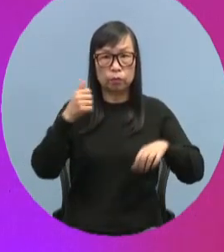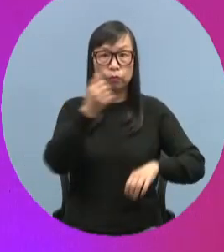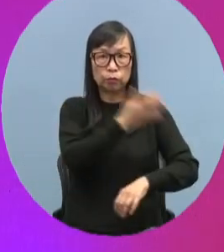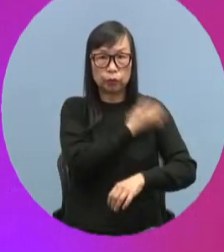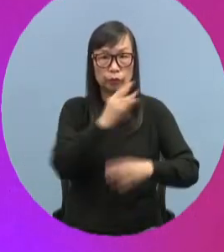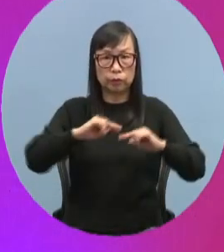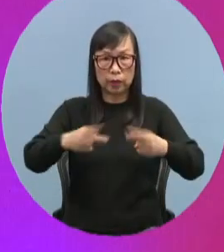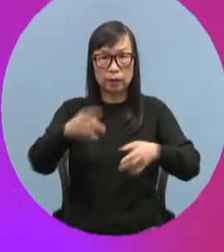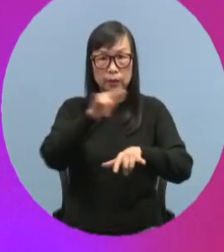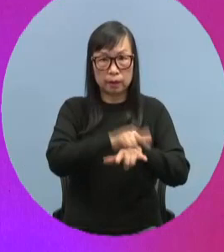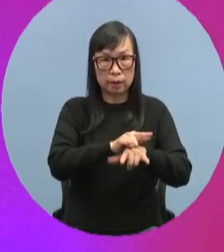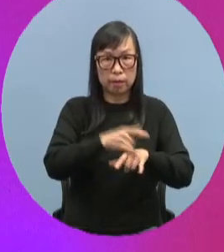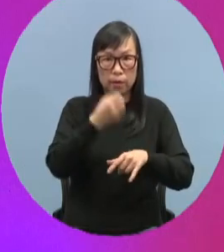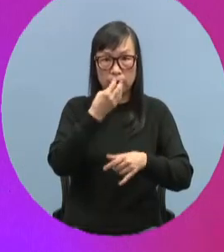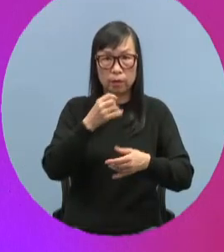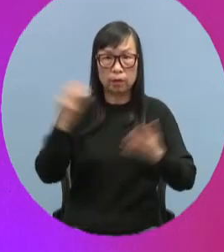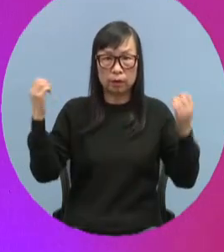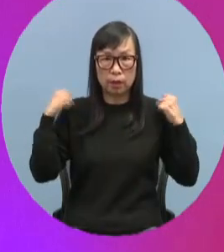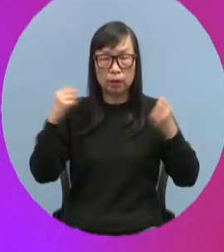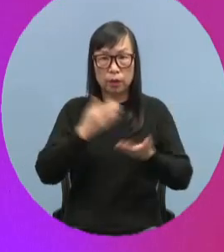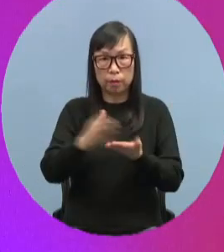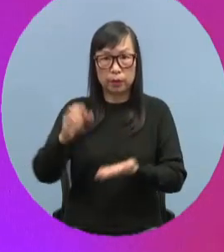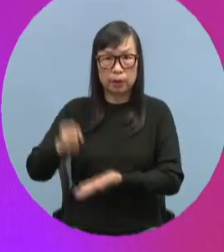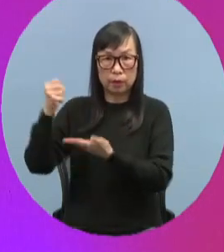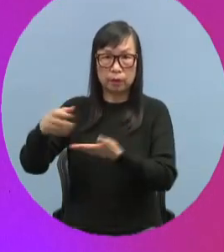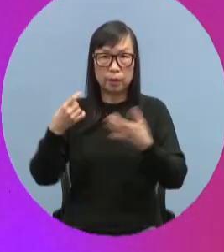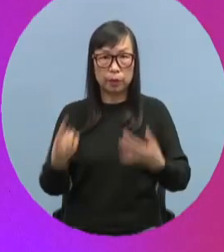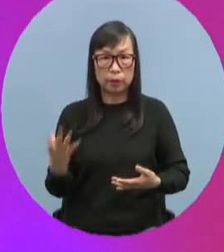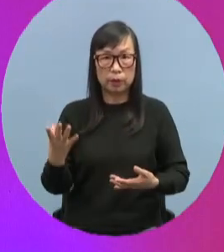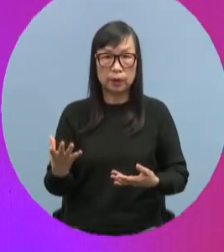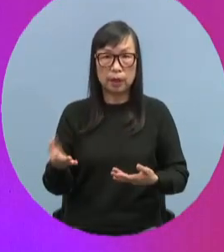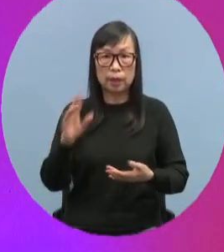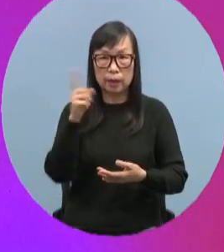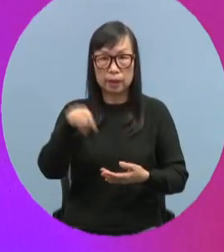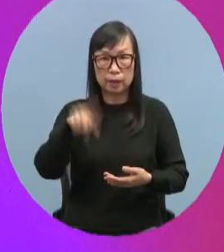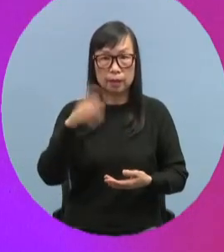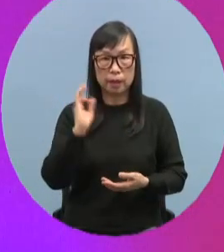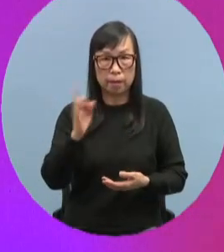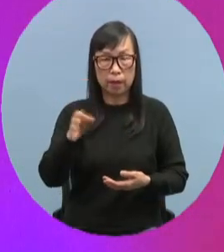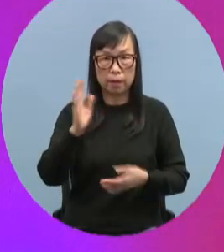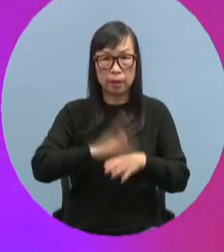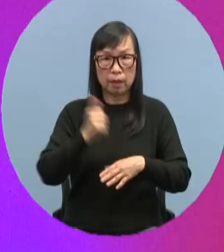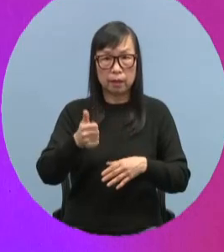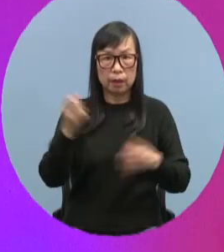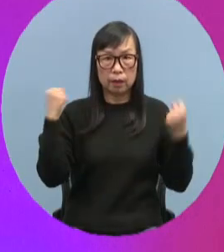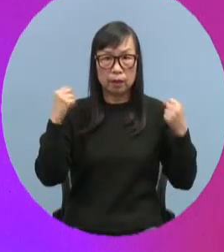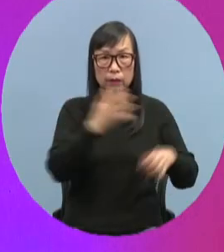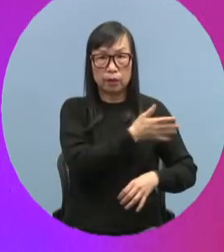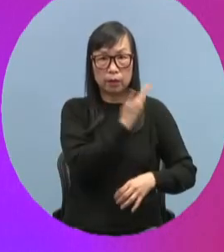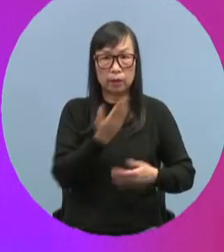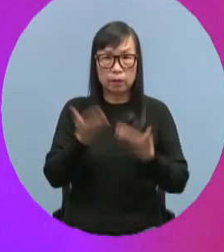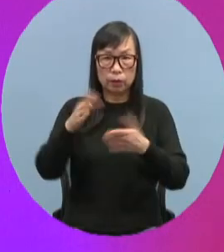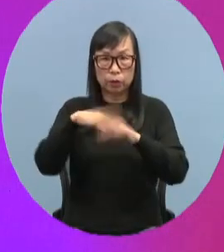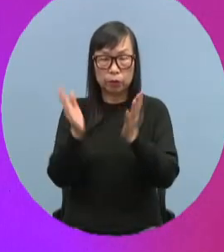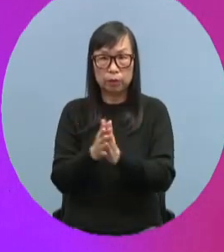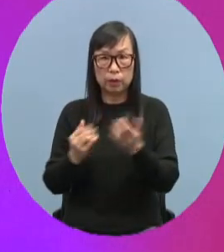金向体院拨款，为本地大约1300名精英运动员提供全面的支援服